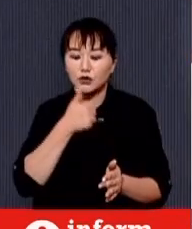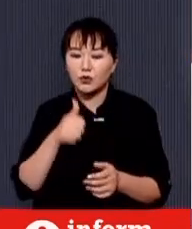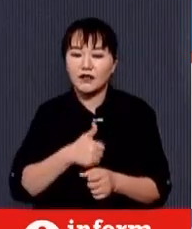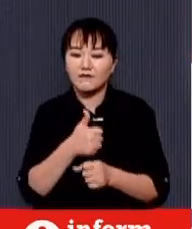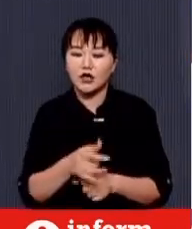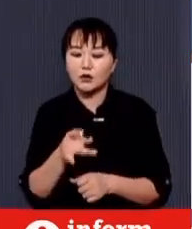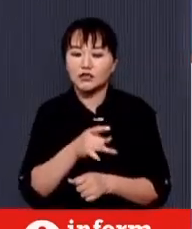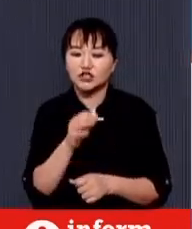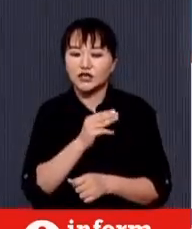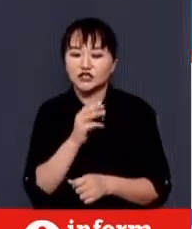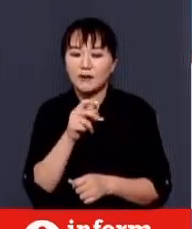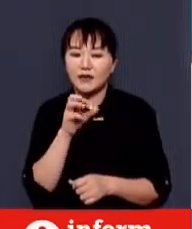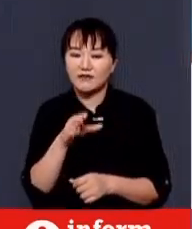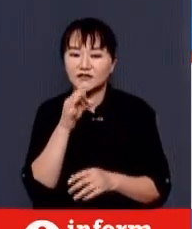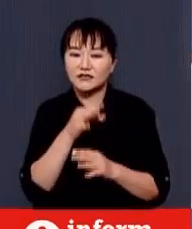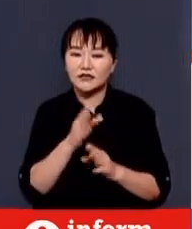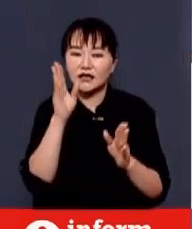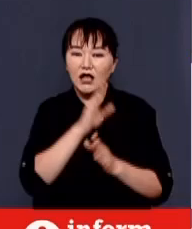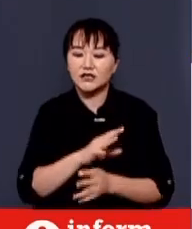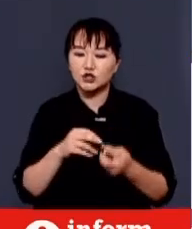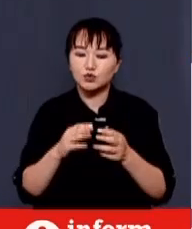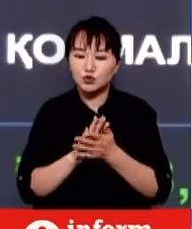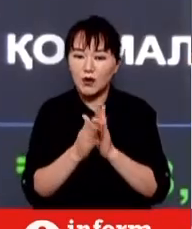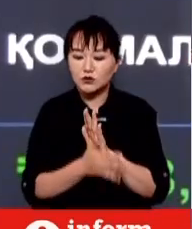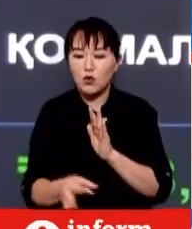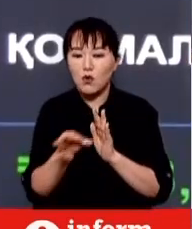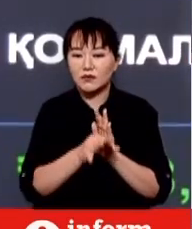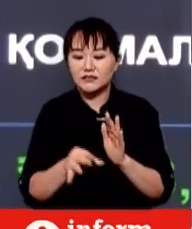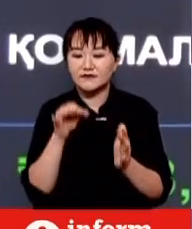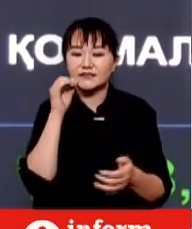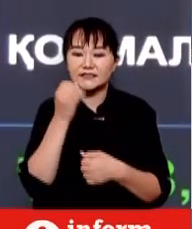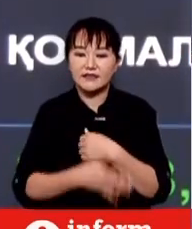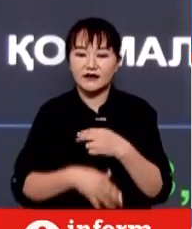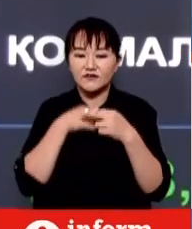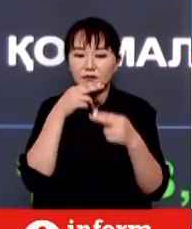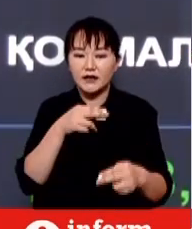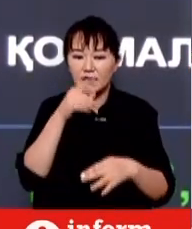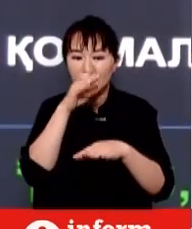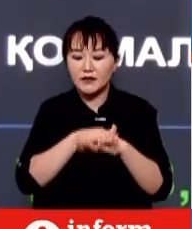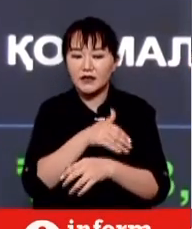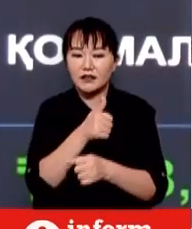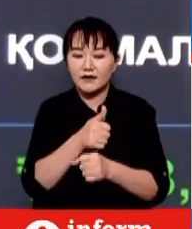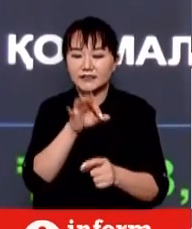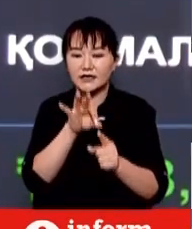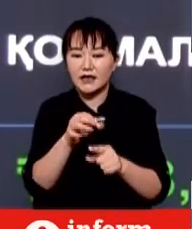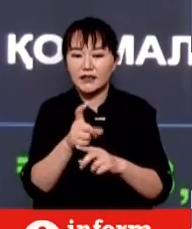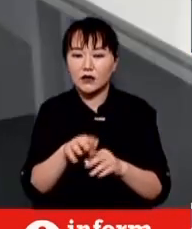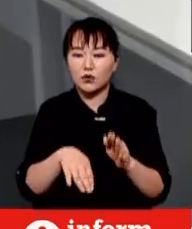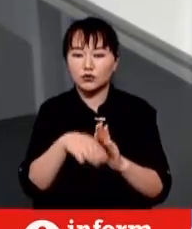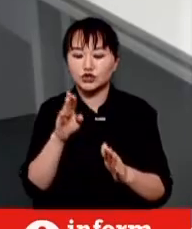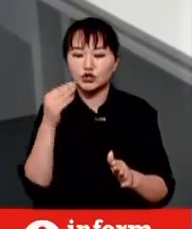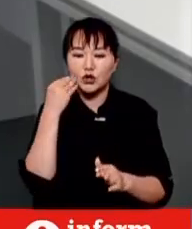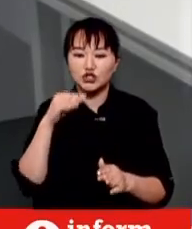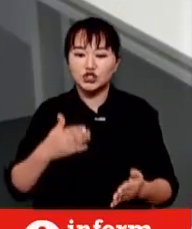региона Серик Шапкенов отметил, что экологическая ситуация области находится в центре внимания акимата. И главная цель – это улучшить качество